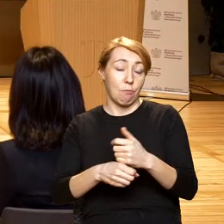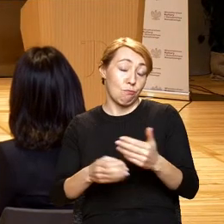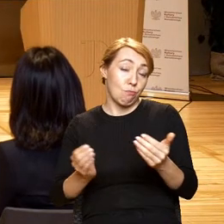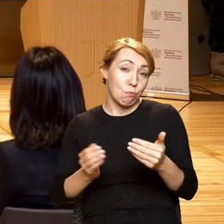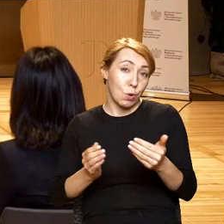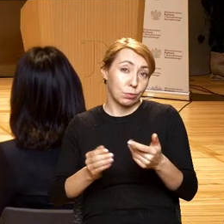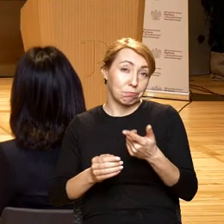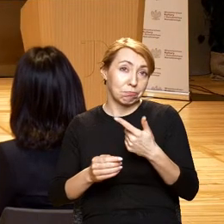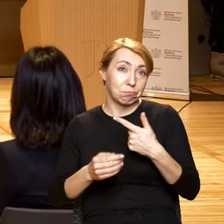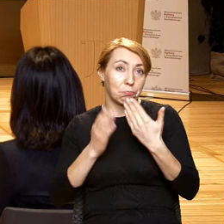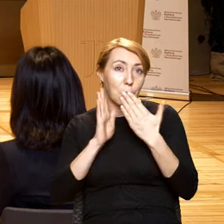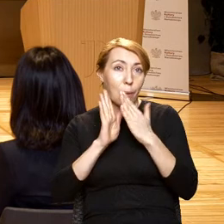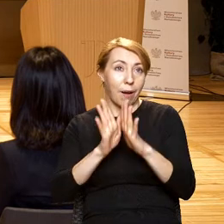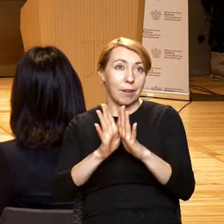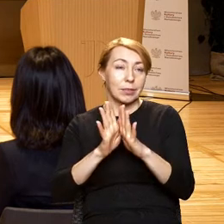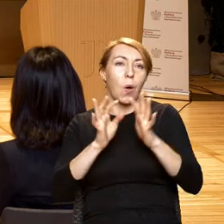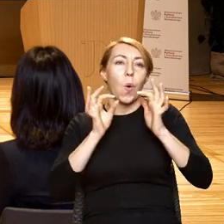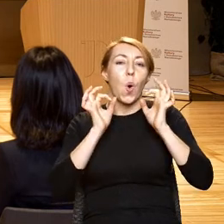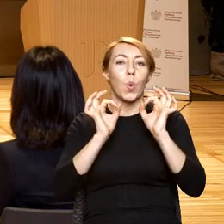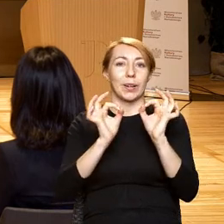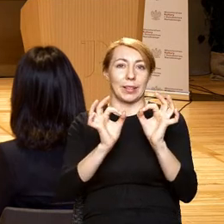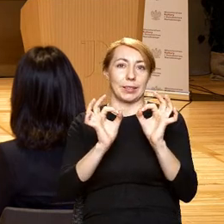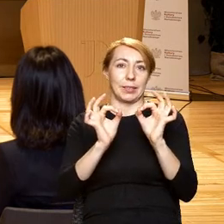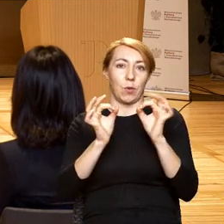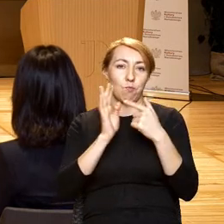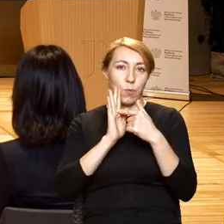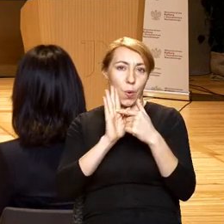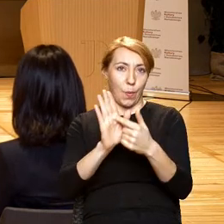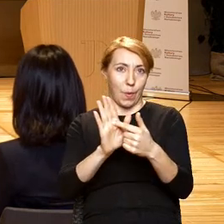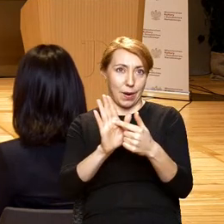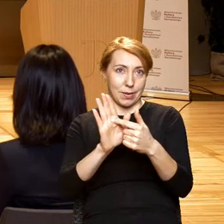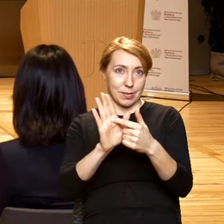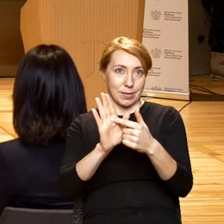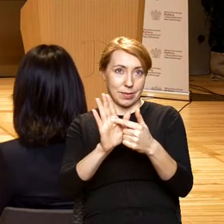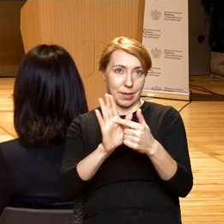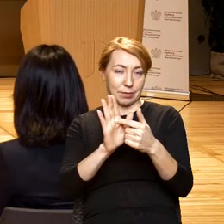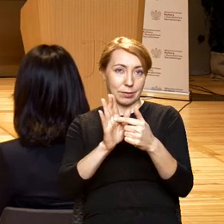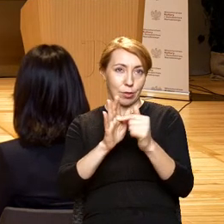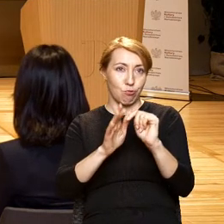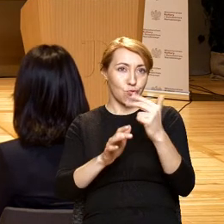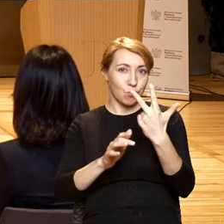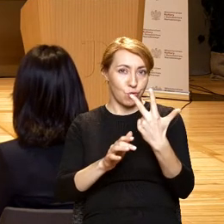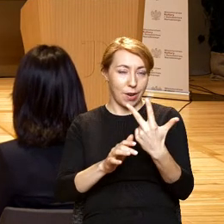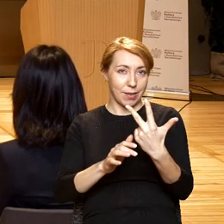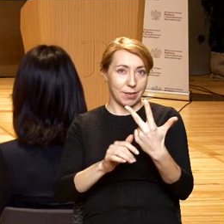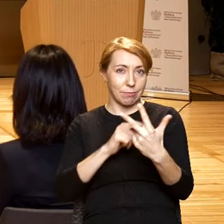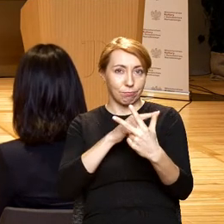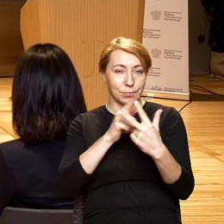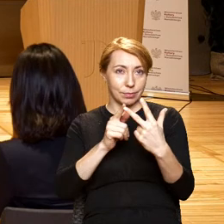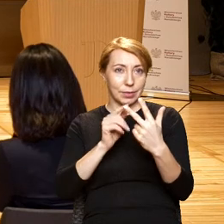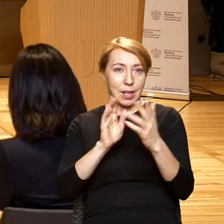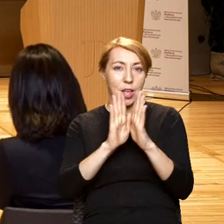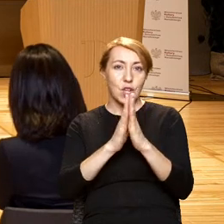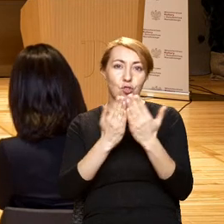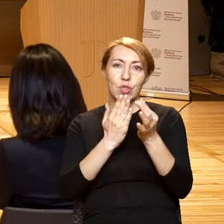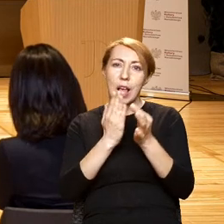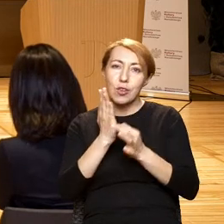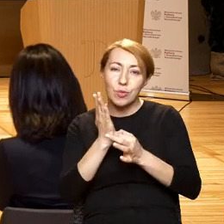dyrektora poprosić o pokazanie oryginału właśnie tych trzech